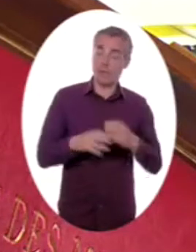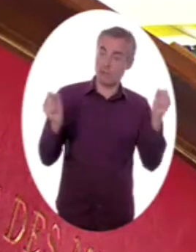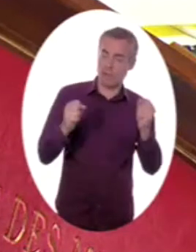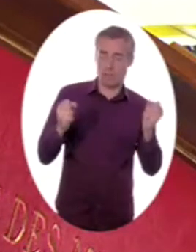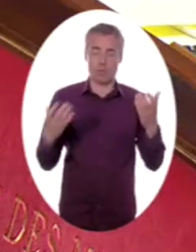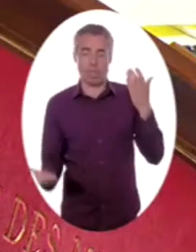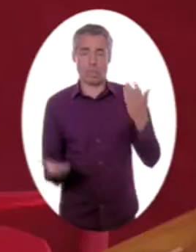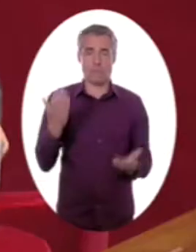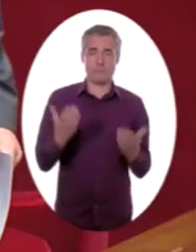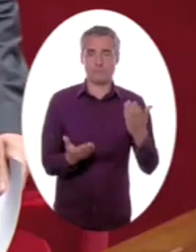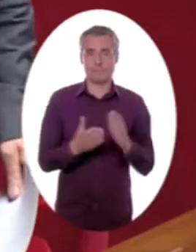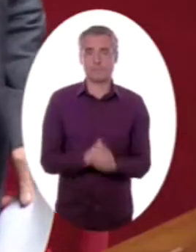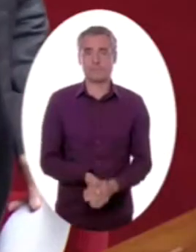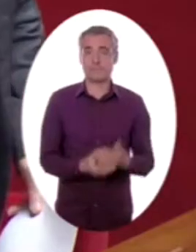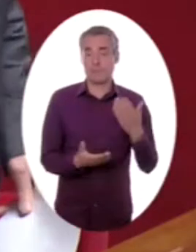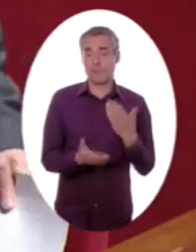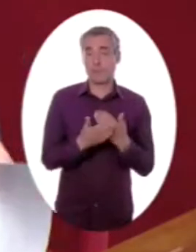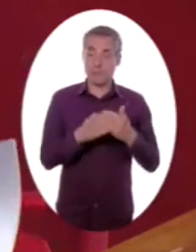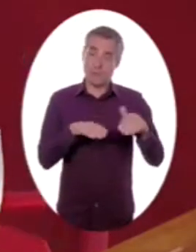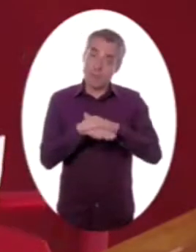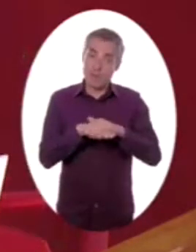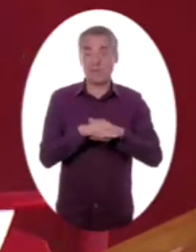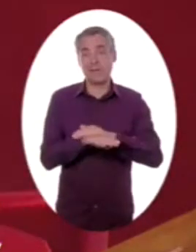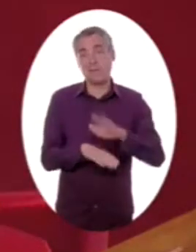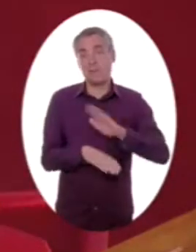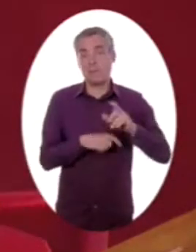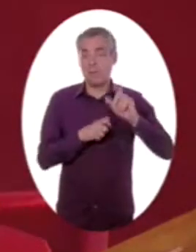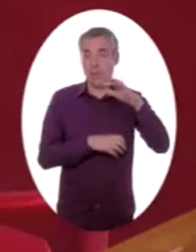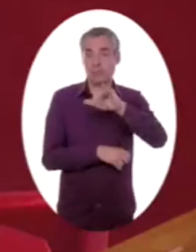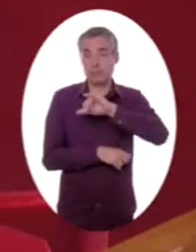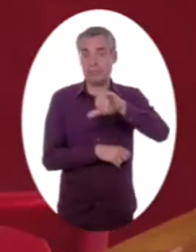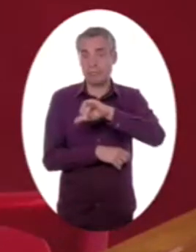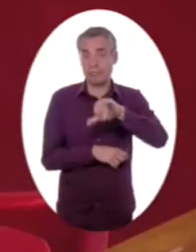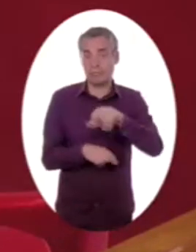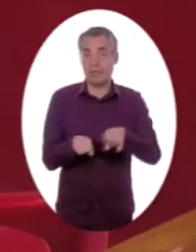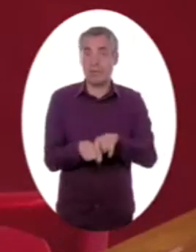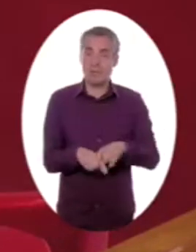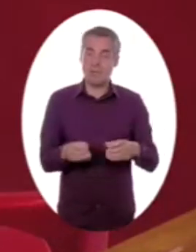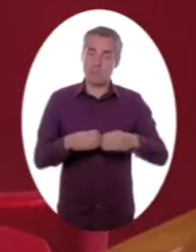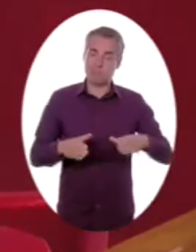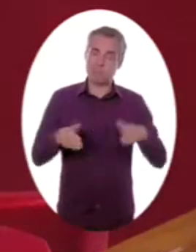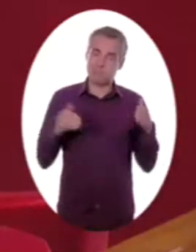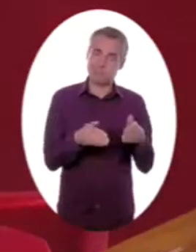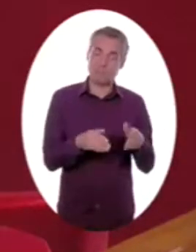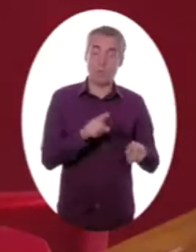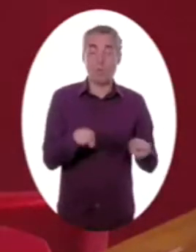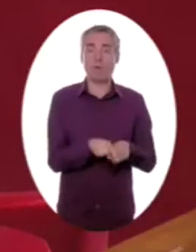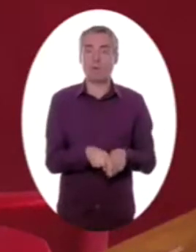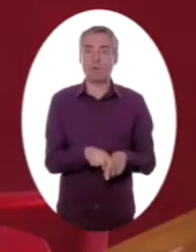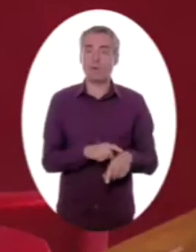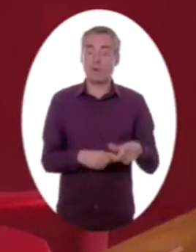favorable. Alors, écoutez, si ce n'est pas de la politique politicienne, si ce n'est pas une forme de sectarisme, et si ce n'est pas une